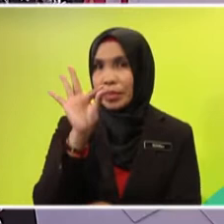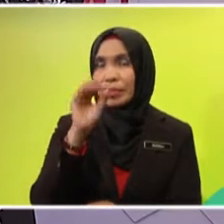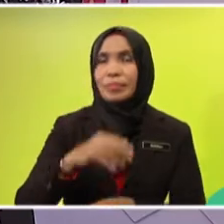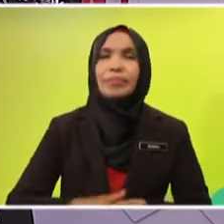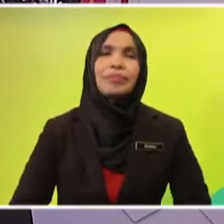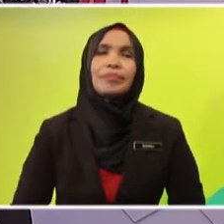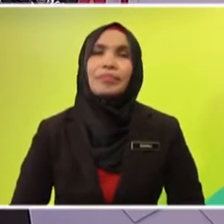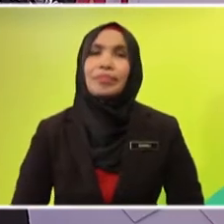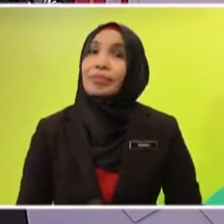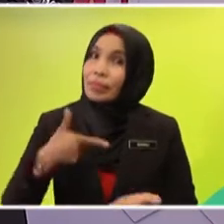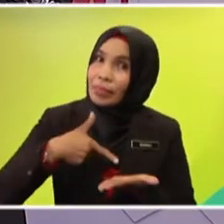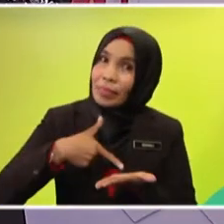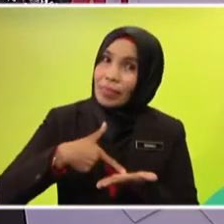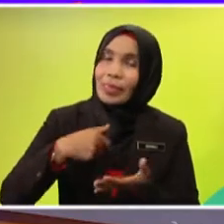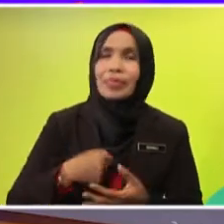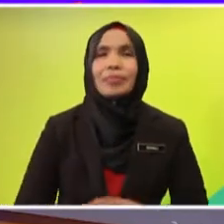pemasukan